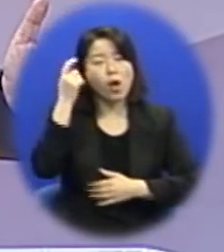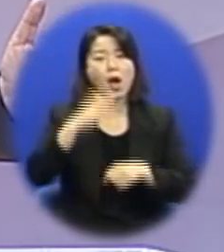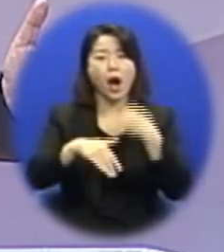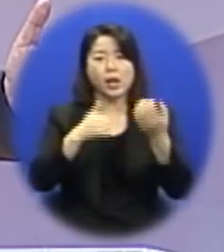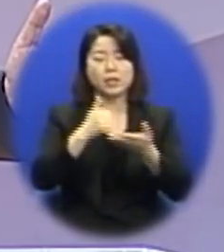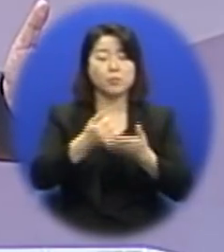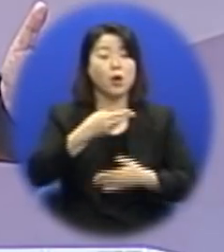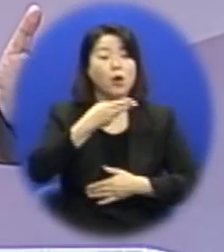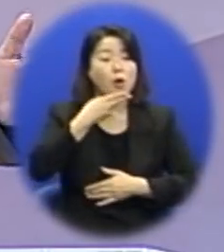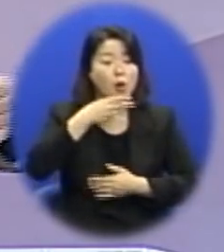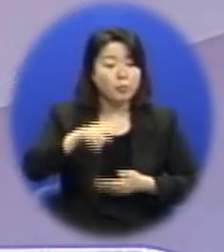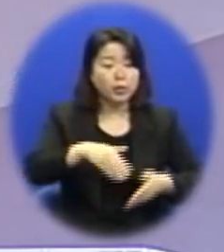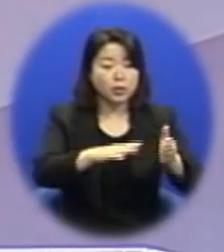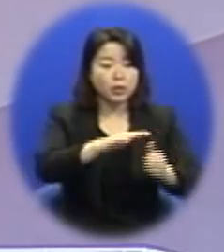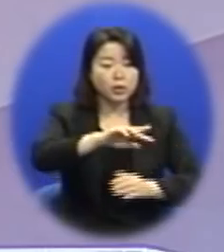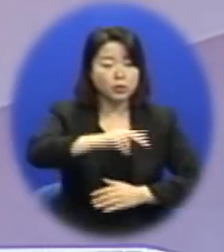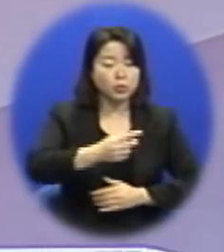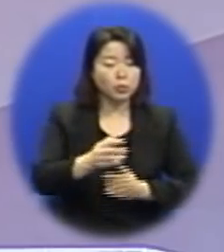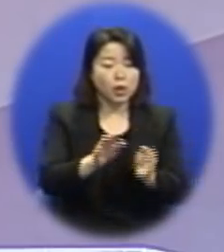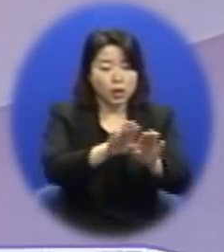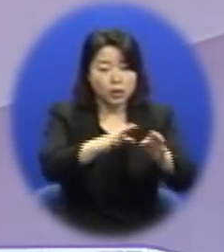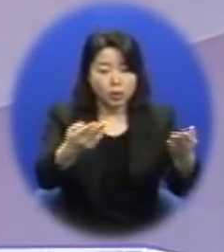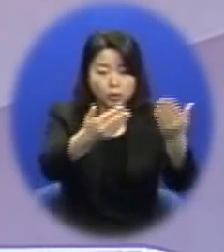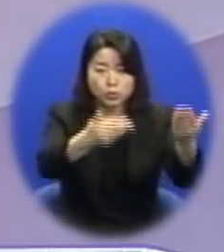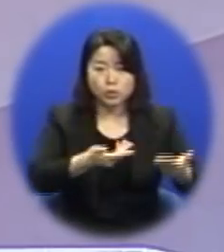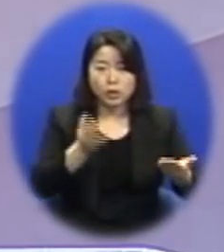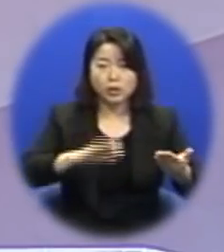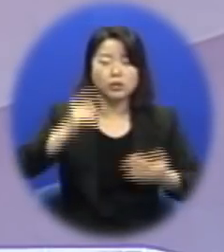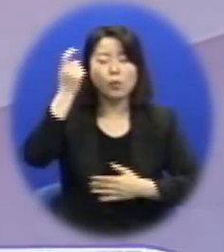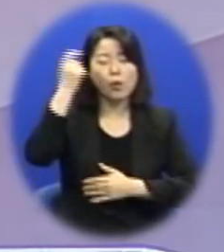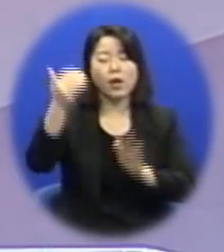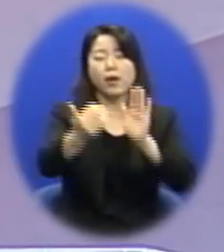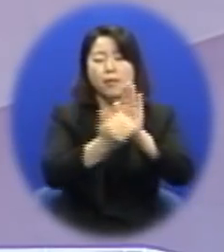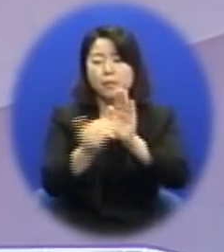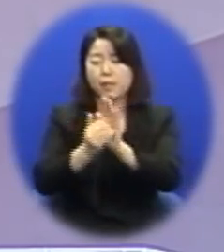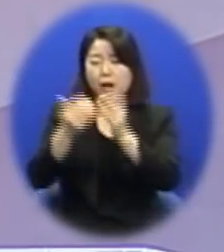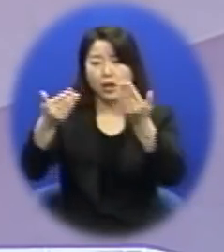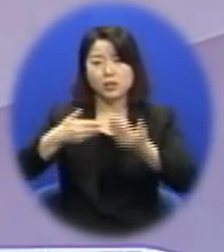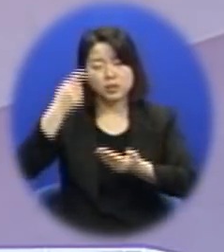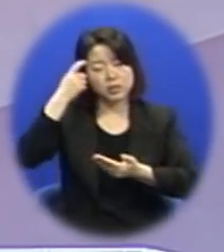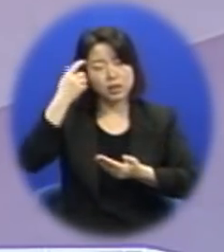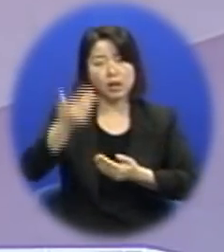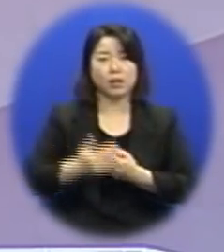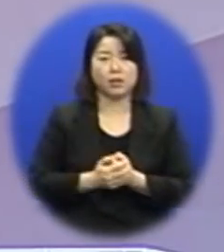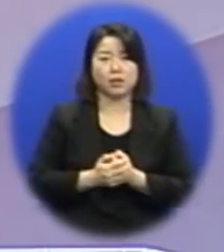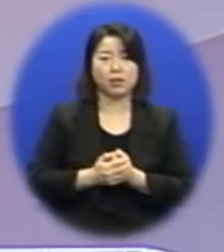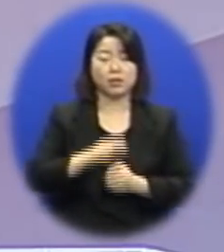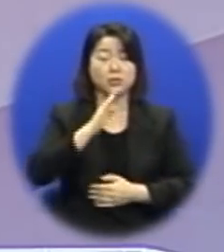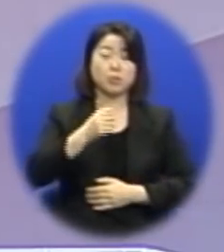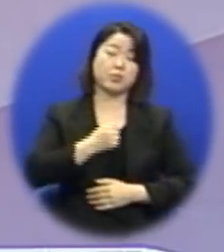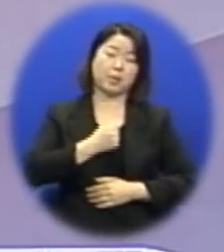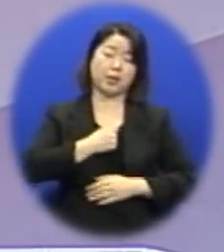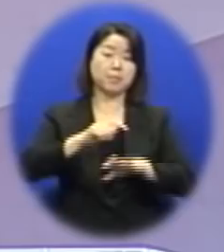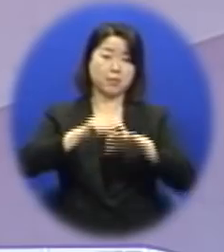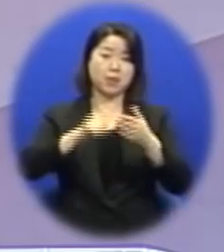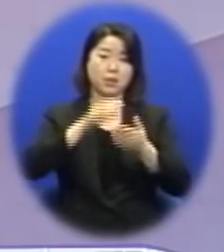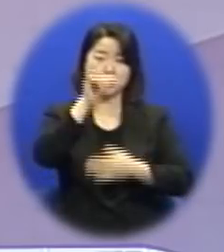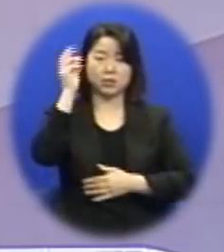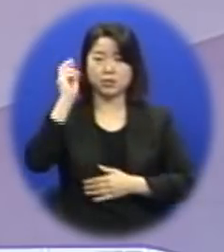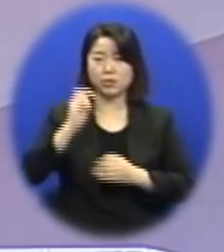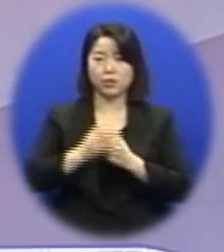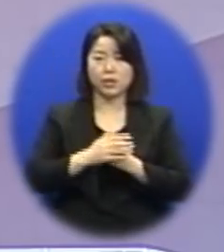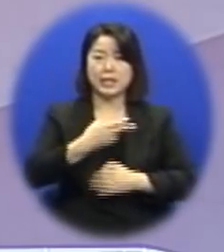싶은이 하이 막으시는 것일까 참 답답하겠지 사도 바울도